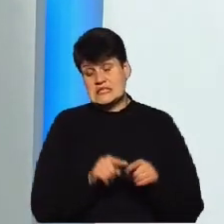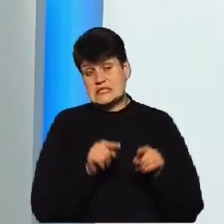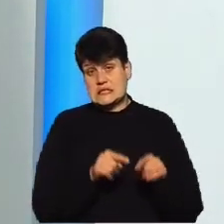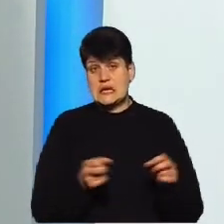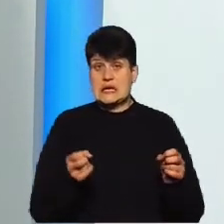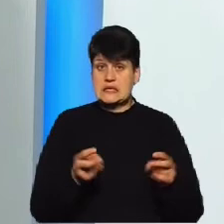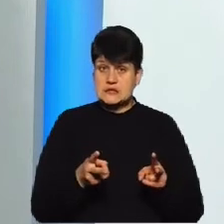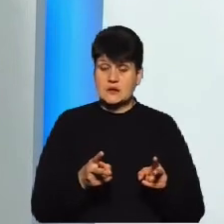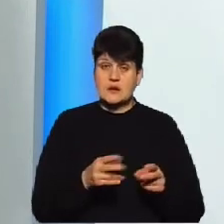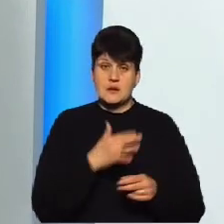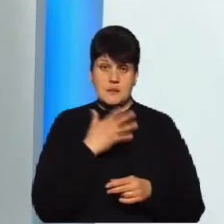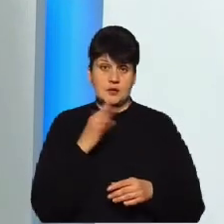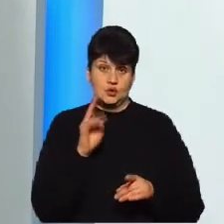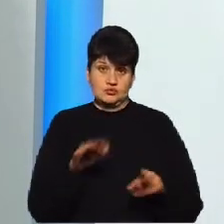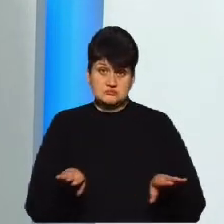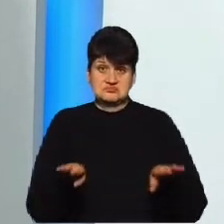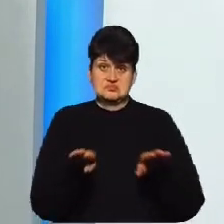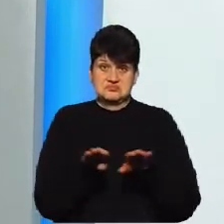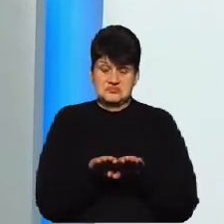багато хто співставляє, і ці дилеми